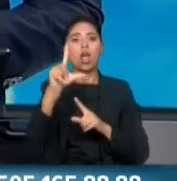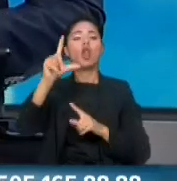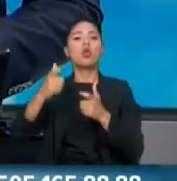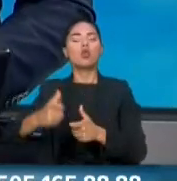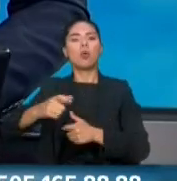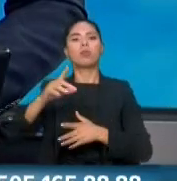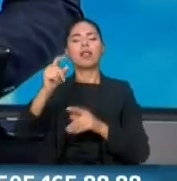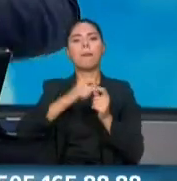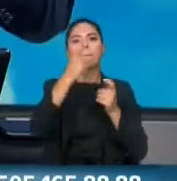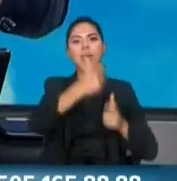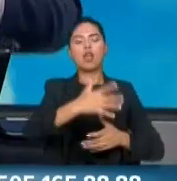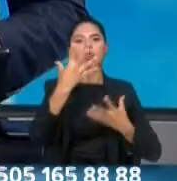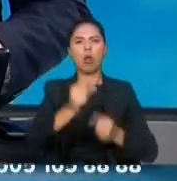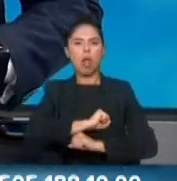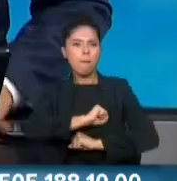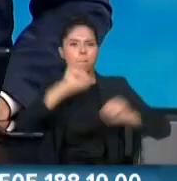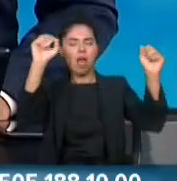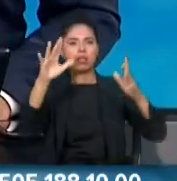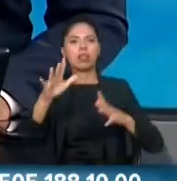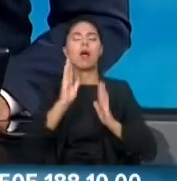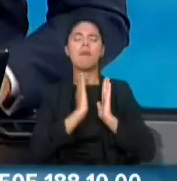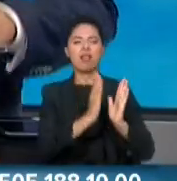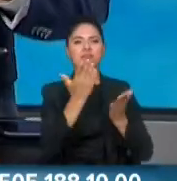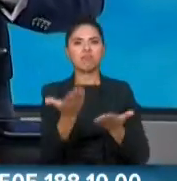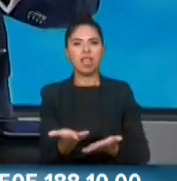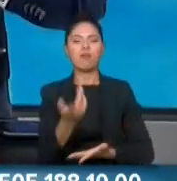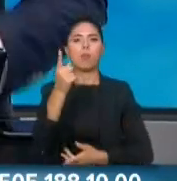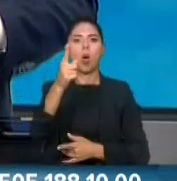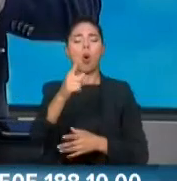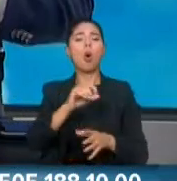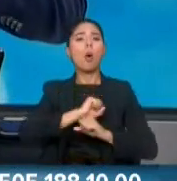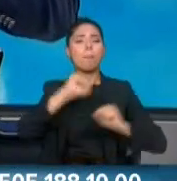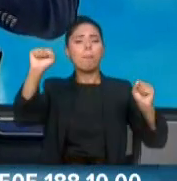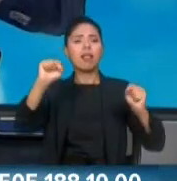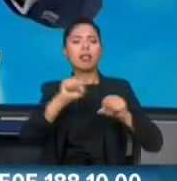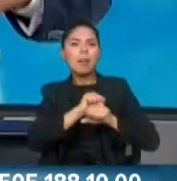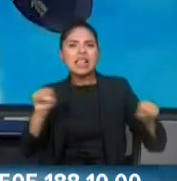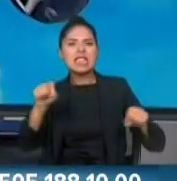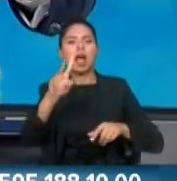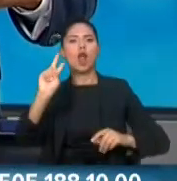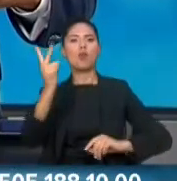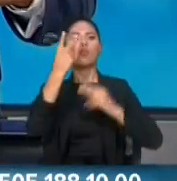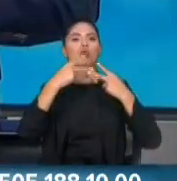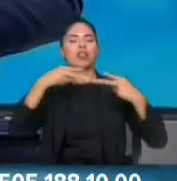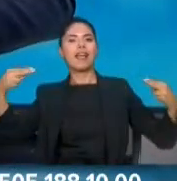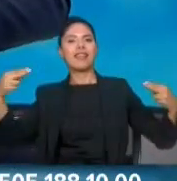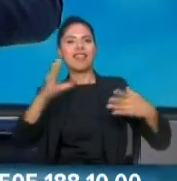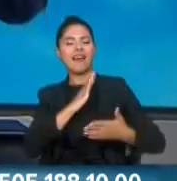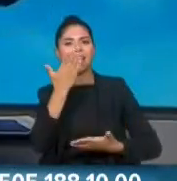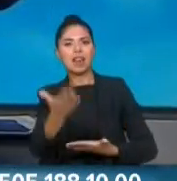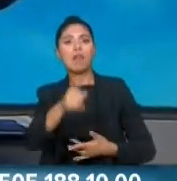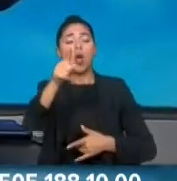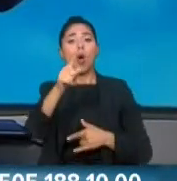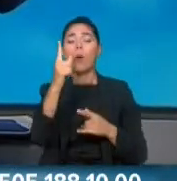Lübnan'ın başkenti Beyrut'ta gerçekleşen korkunç patlamanın yankıları da halen sürüyor ve o yankılar arasında mucize hikayeleri ön plana çıkıyor.